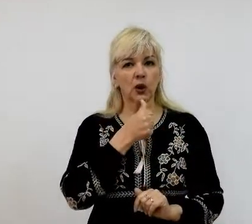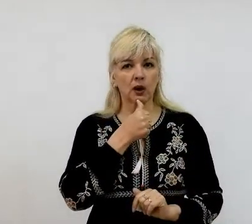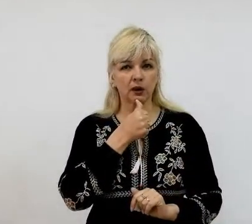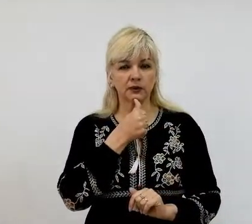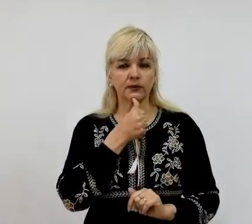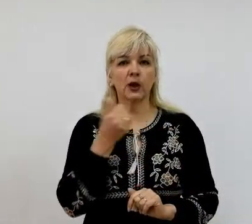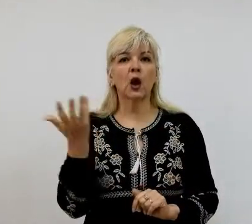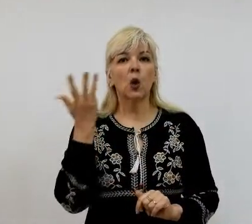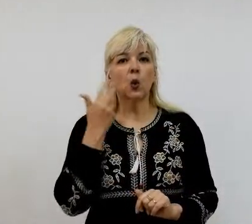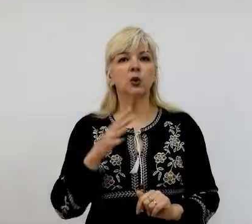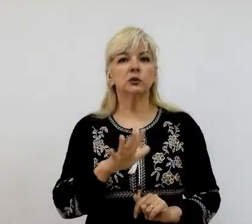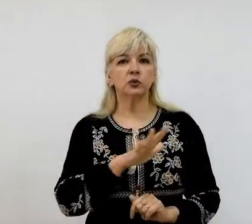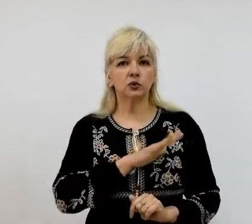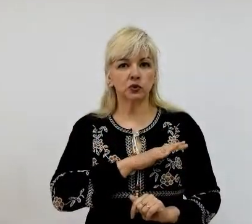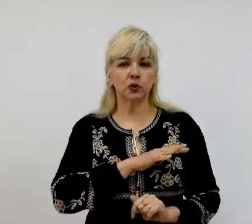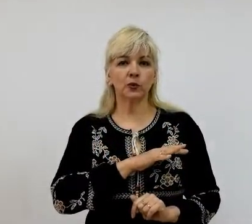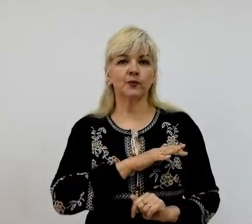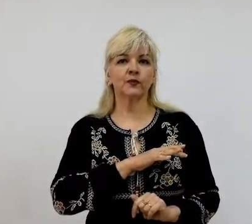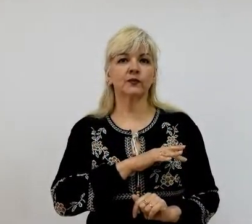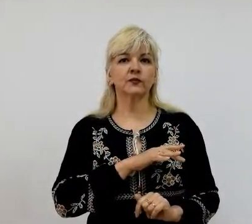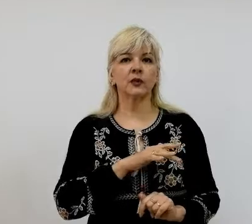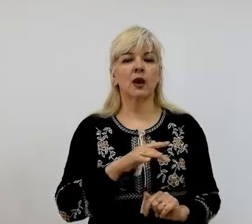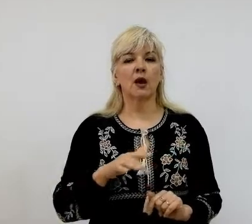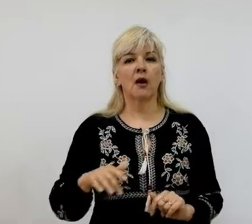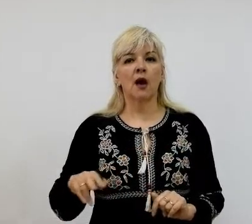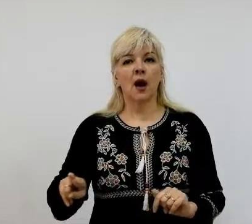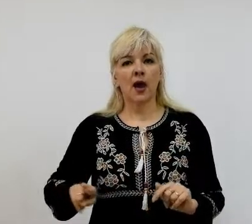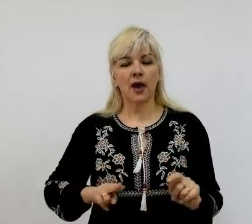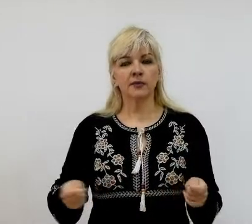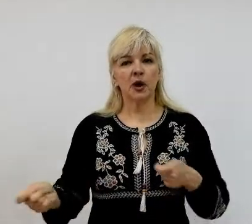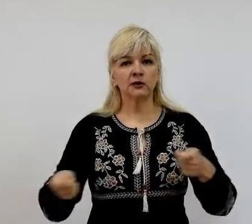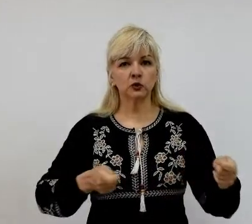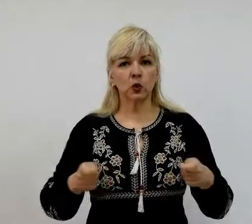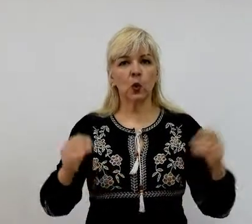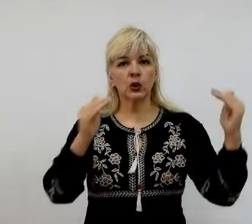держави. Враховуючи значення нашого краю, у